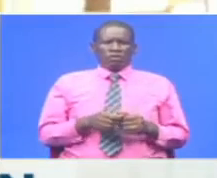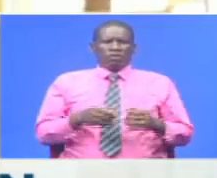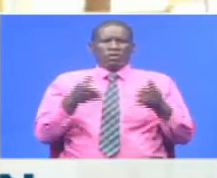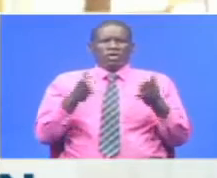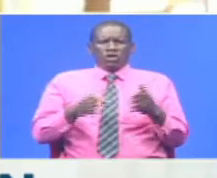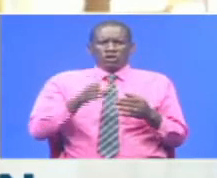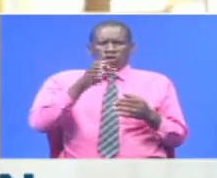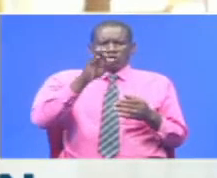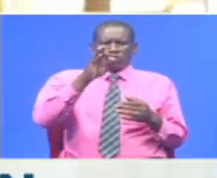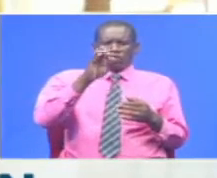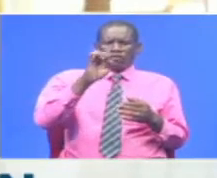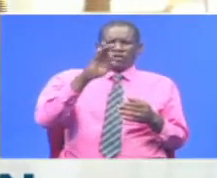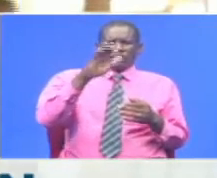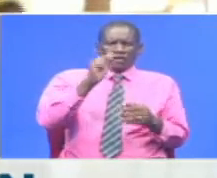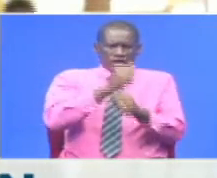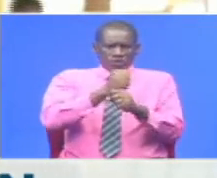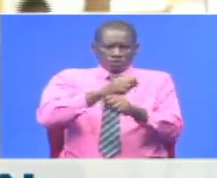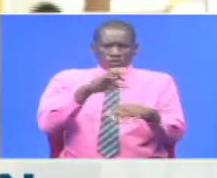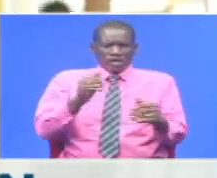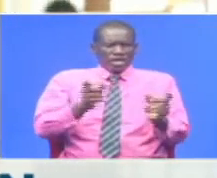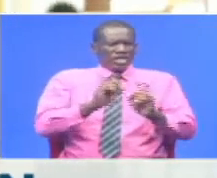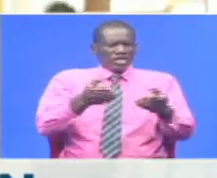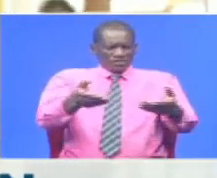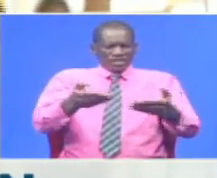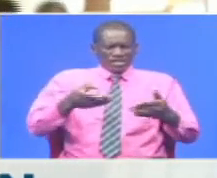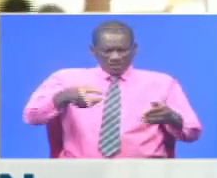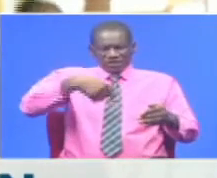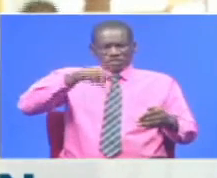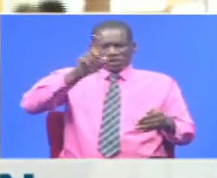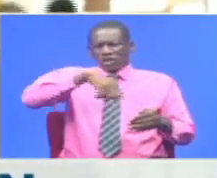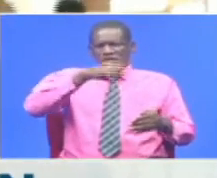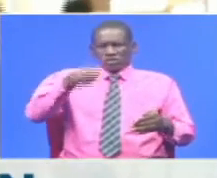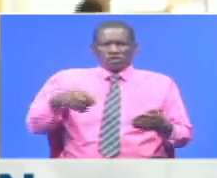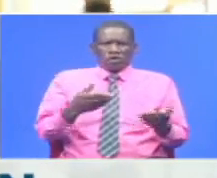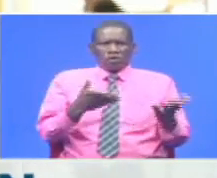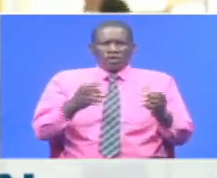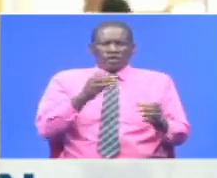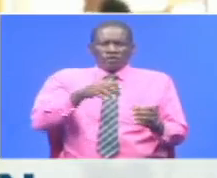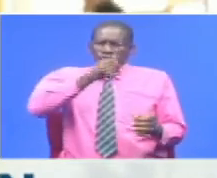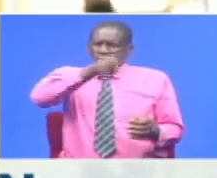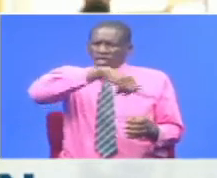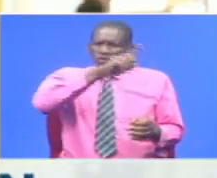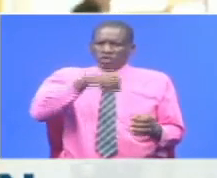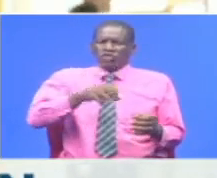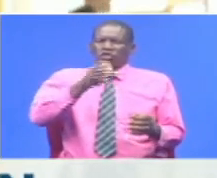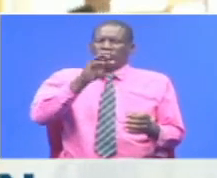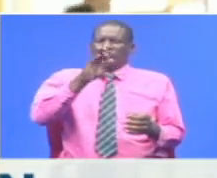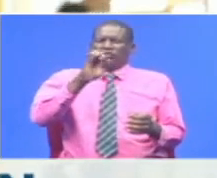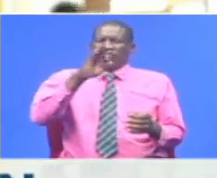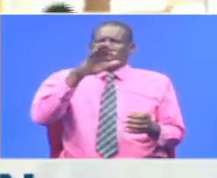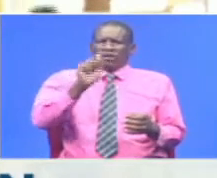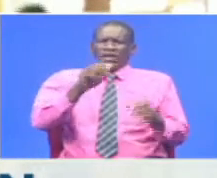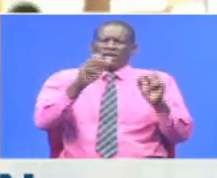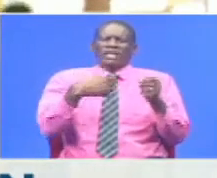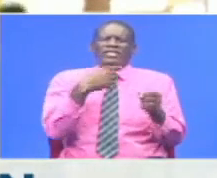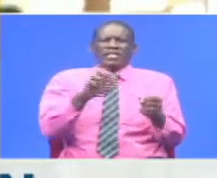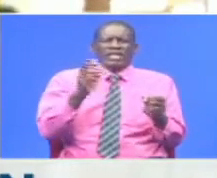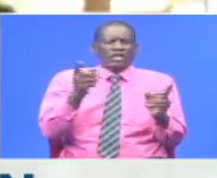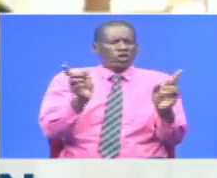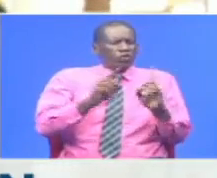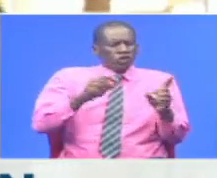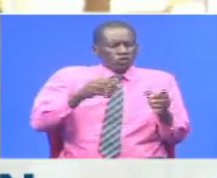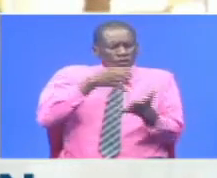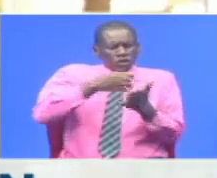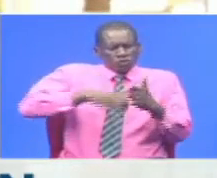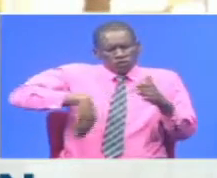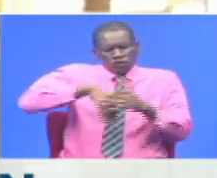FIFA imefanya vizuri, haikutupatia ile ban, ambapo kama ni ban wangesema Kenya hamtacheza mpira tena